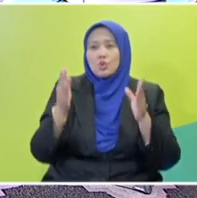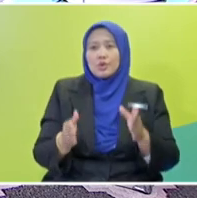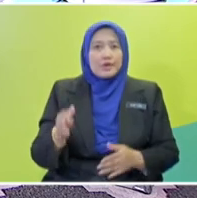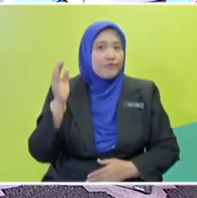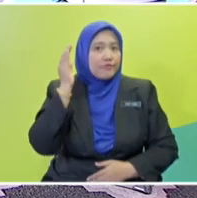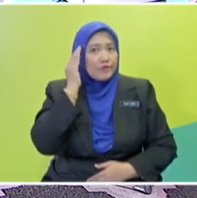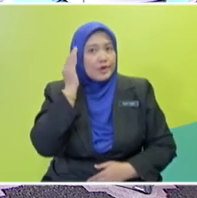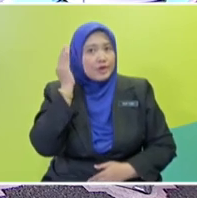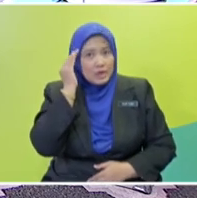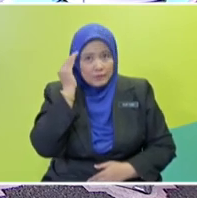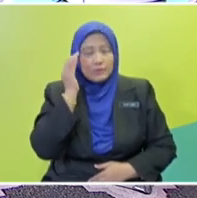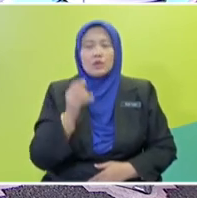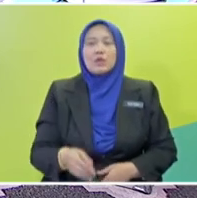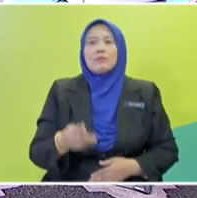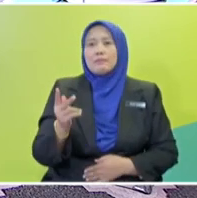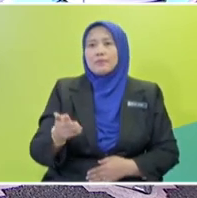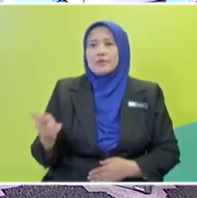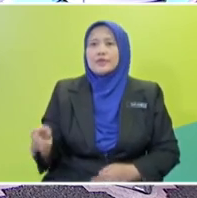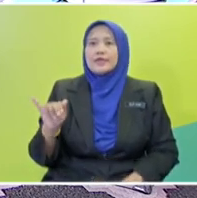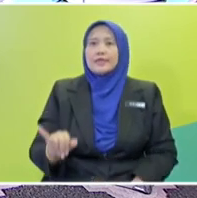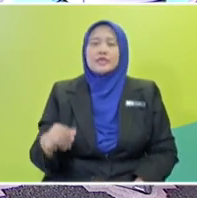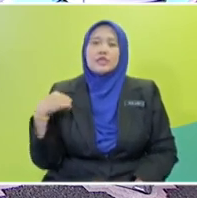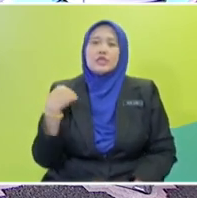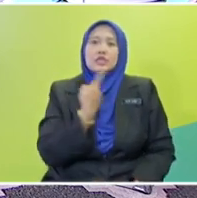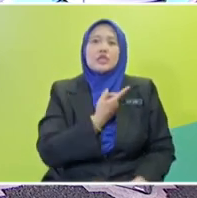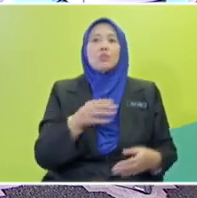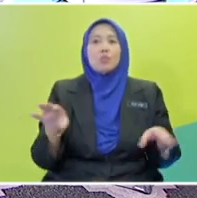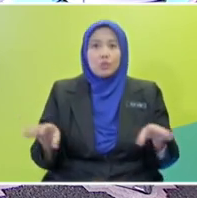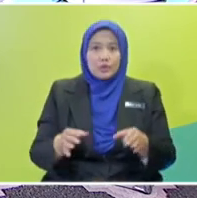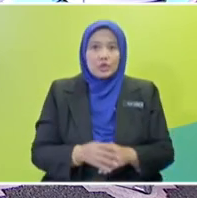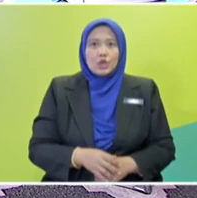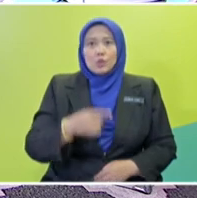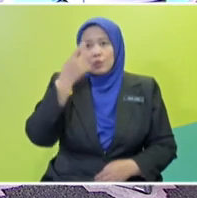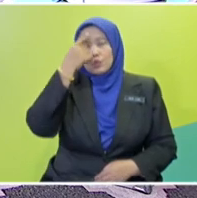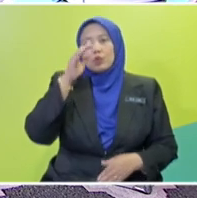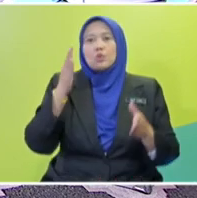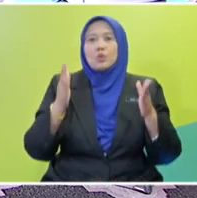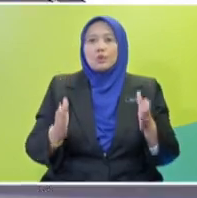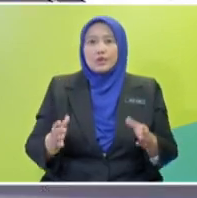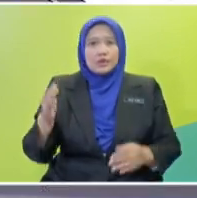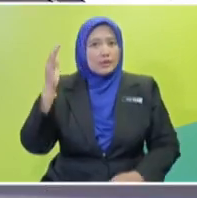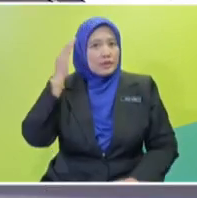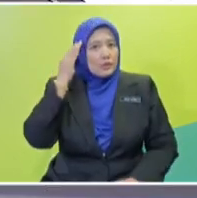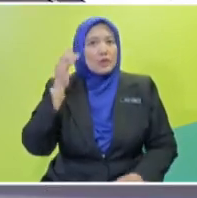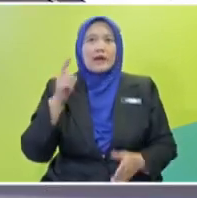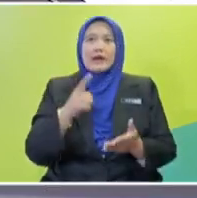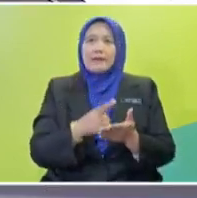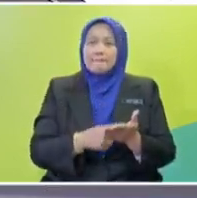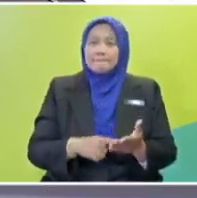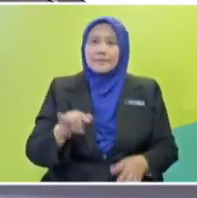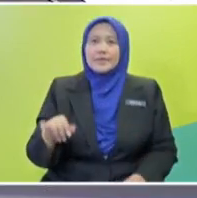jadi dan apa yang kita lakukan sebenarnya supaya orang tahu kita Langkah apa sebenarnya dalam gambar ini